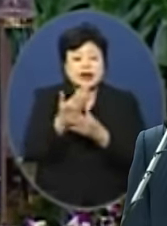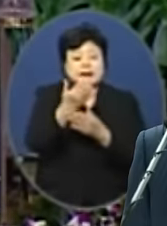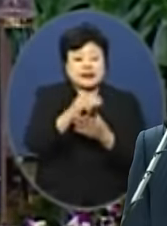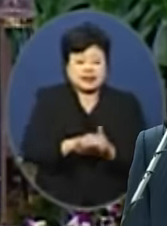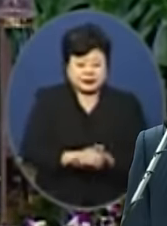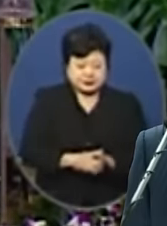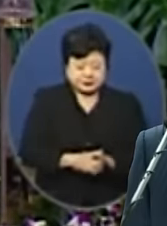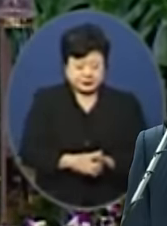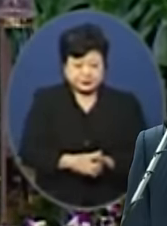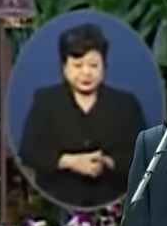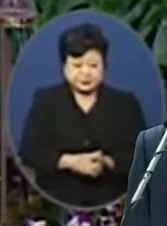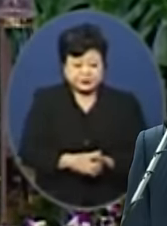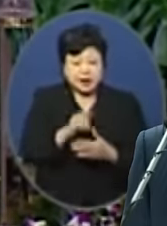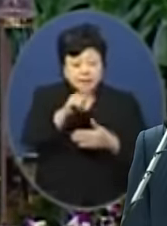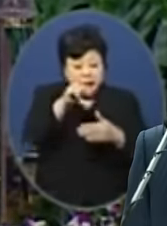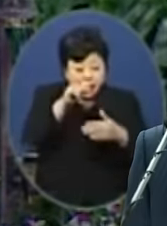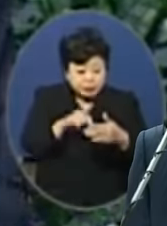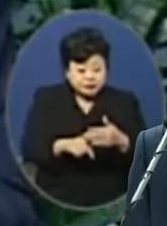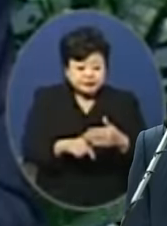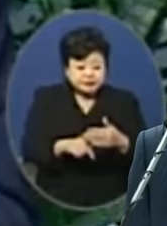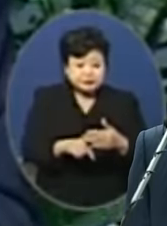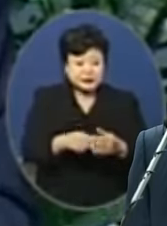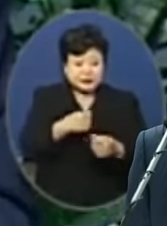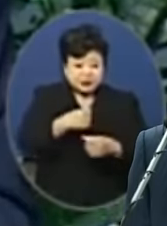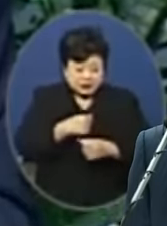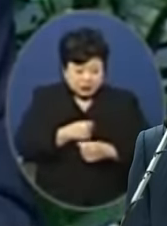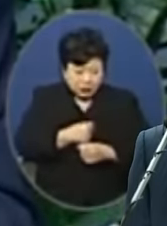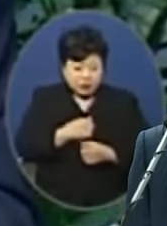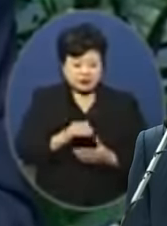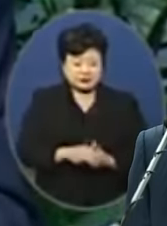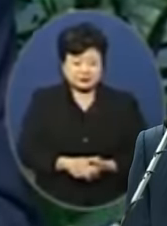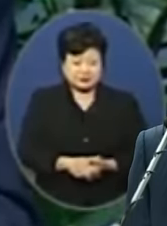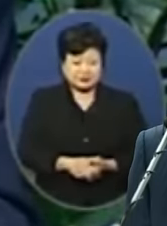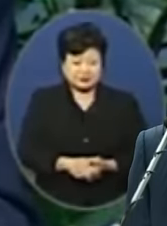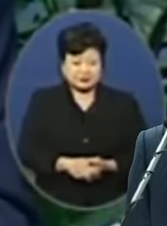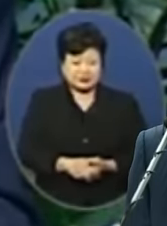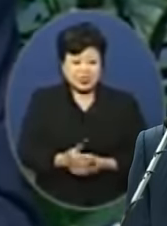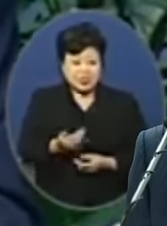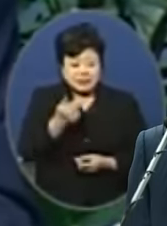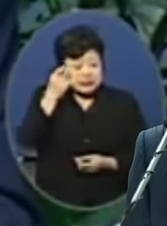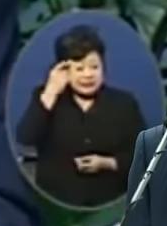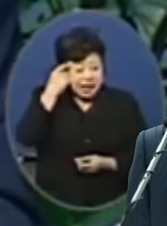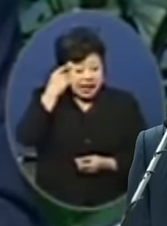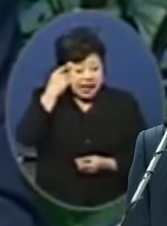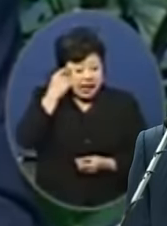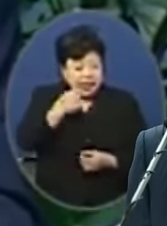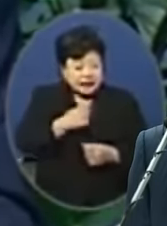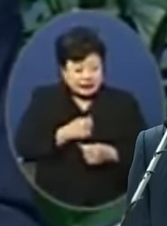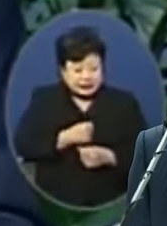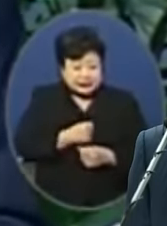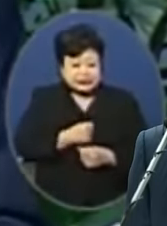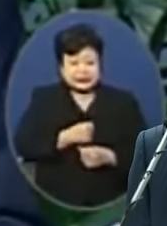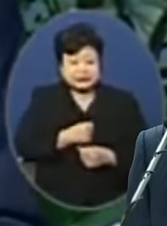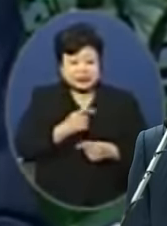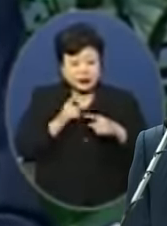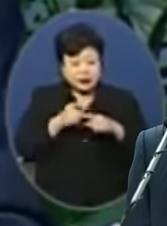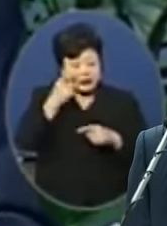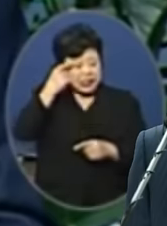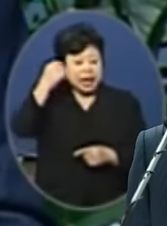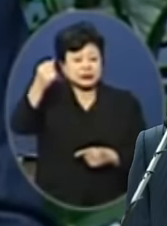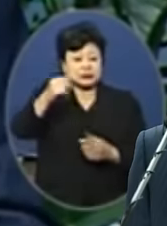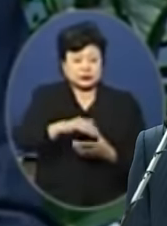남이라. 마음을 지키는 것, 그 생각을 지켜서 긍정적으로 말하는